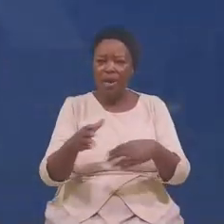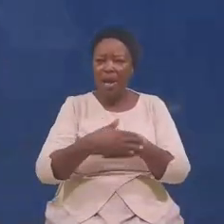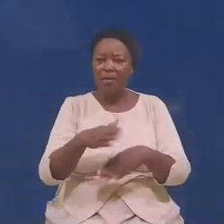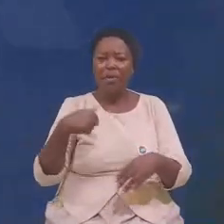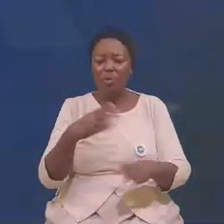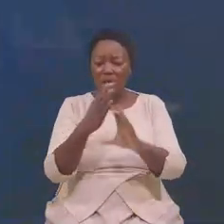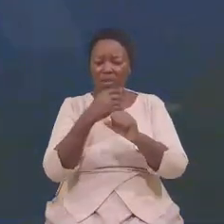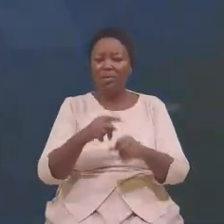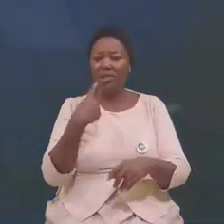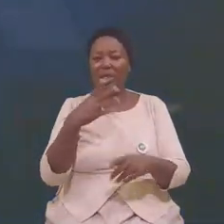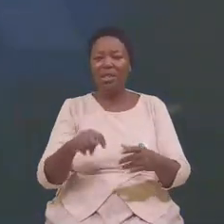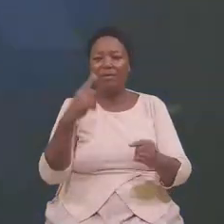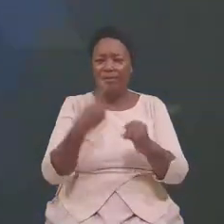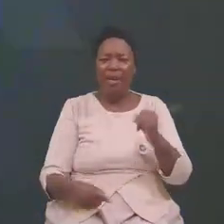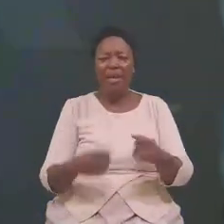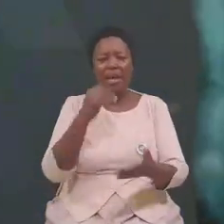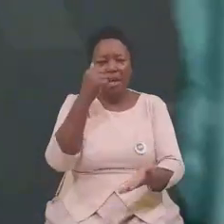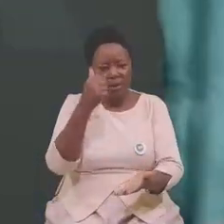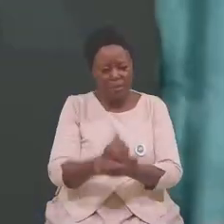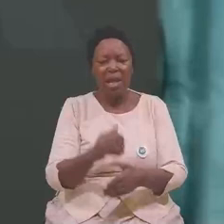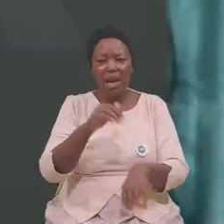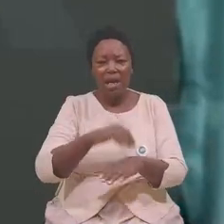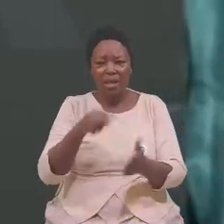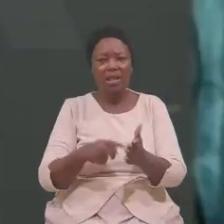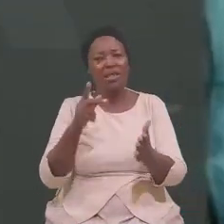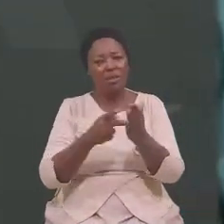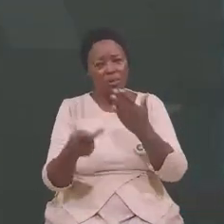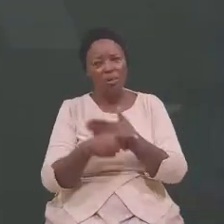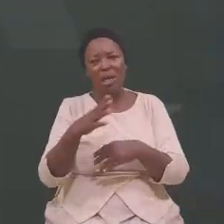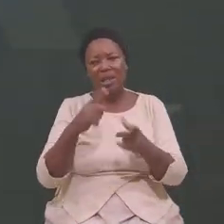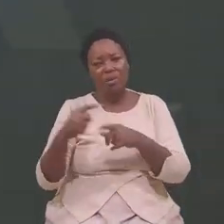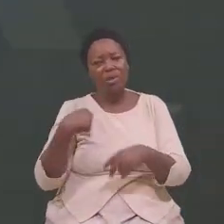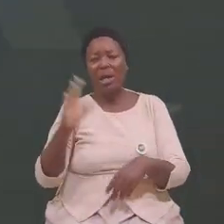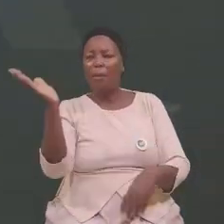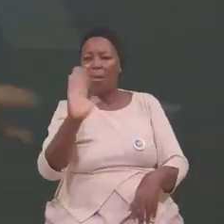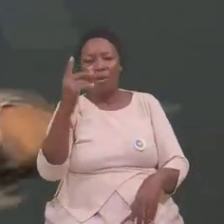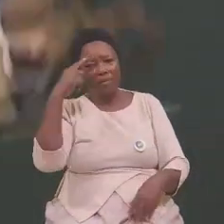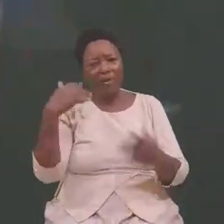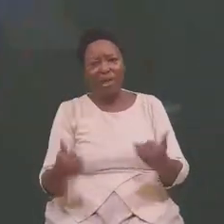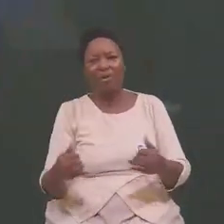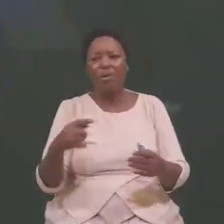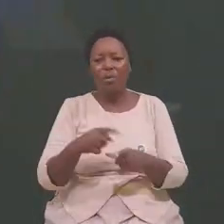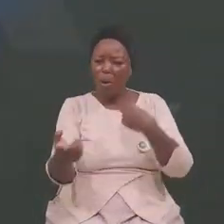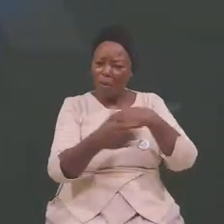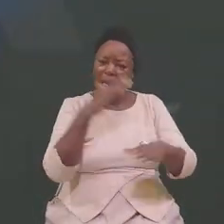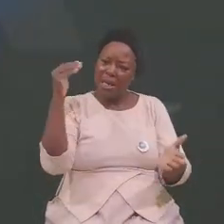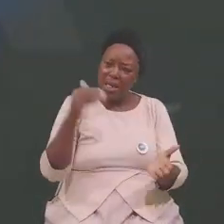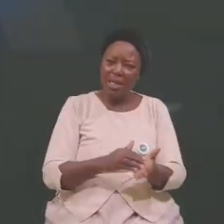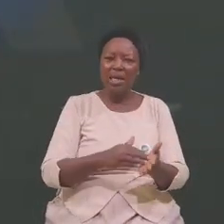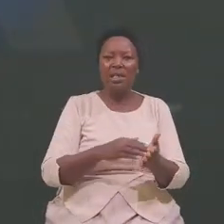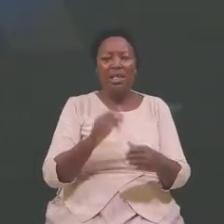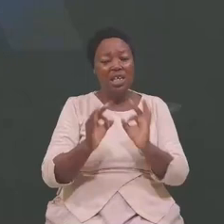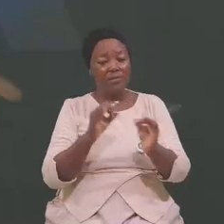amen à cette croisade et nous disons au revoir pour maintenant. Nous reviendrons encore si Jésus tarde à